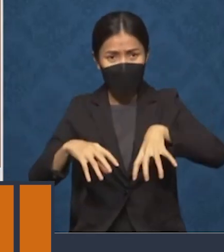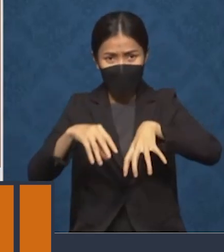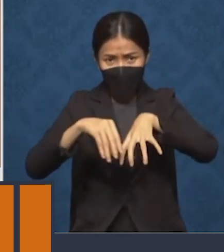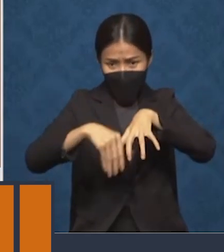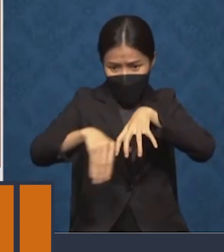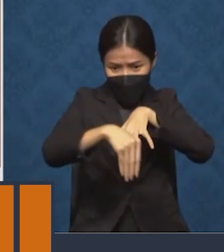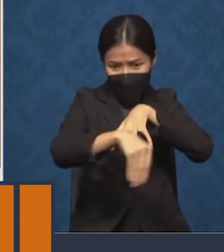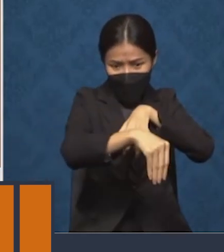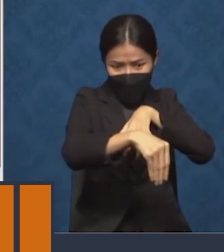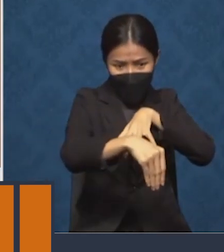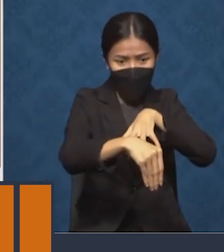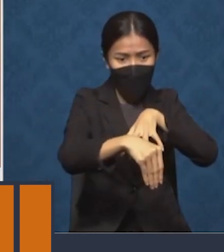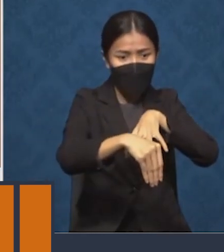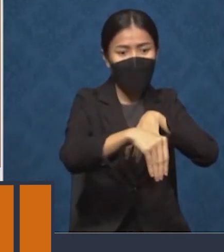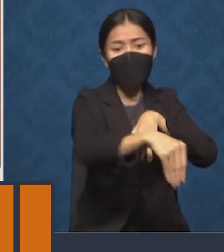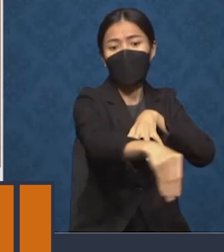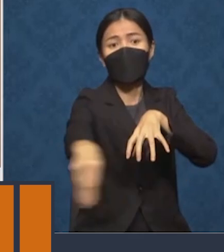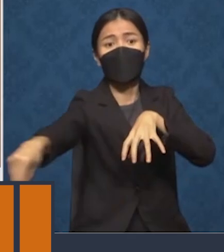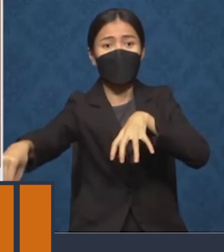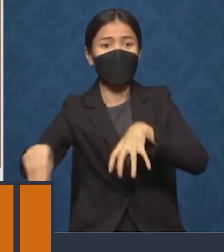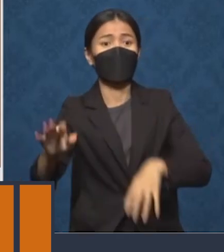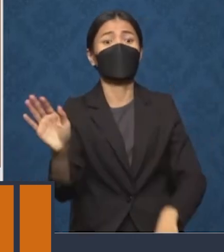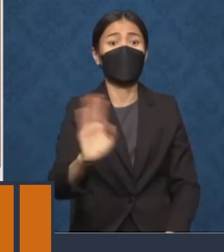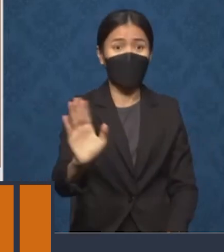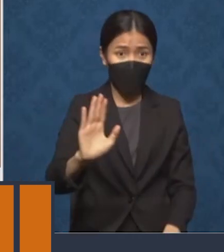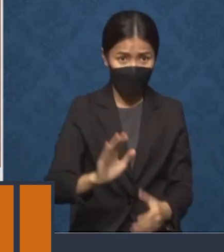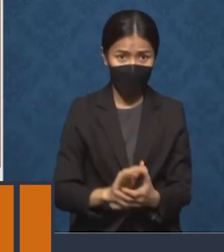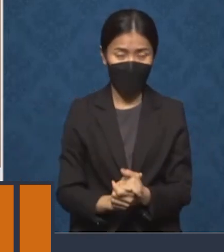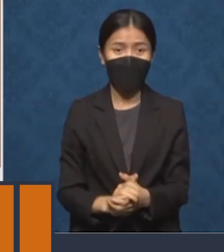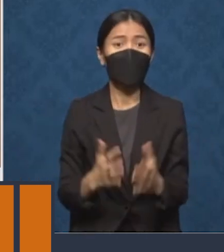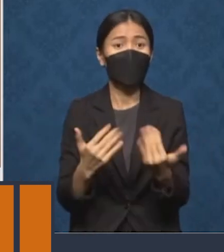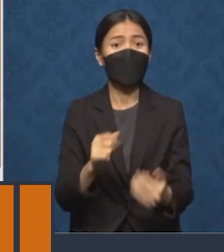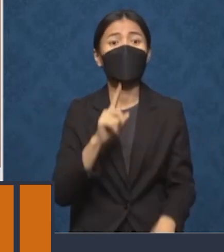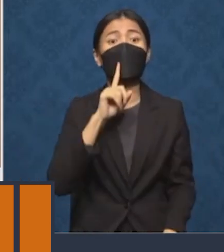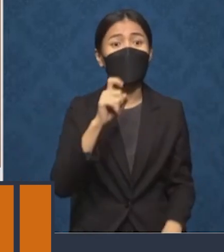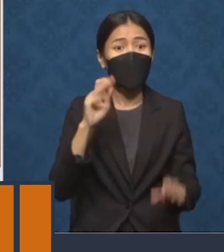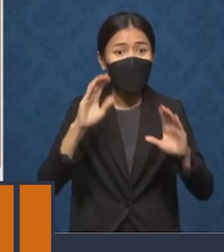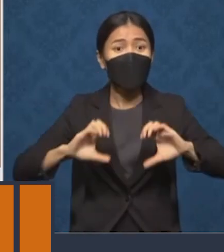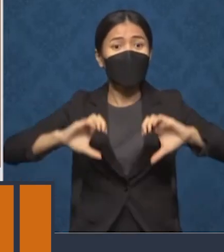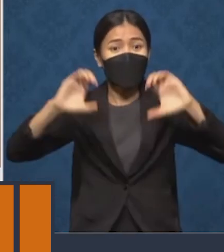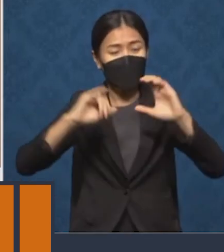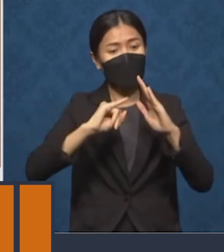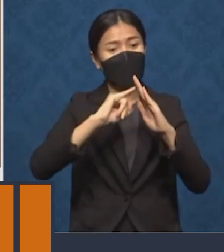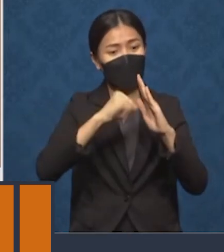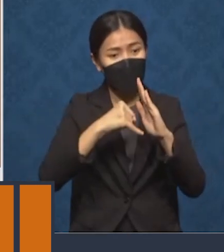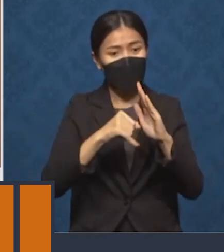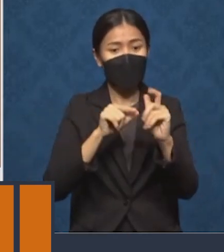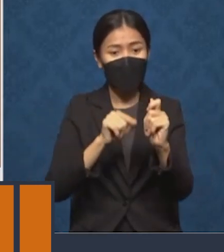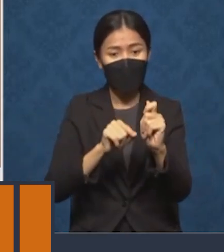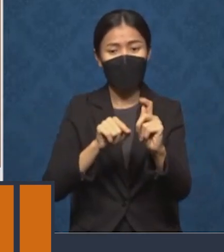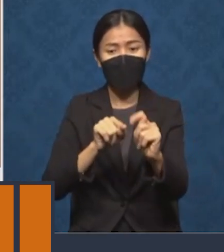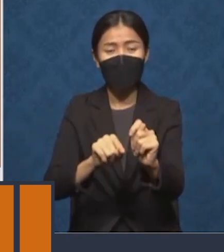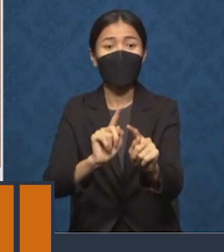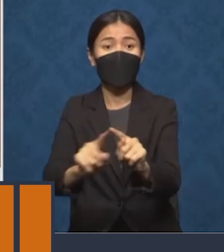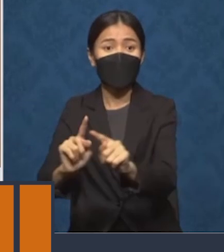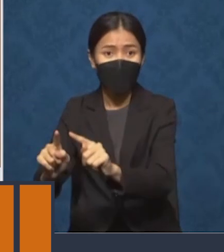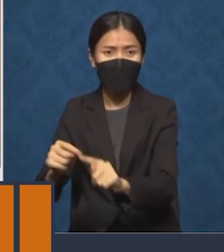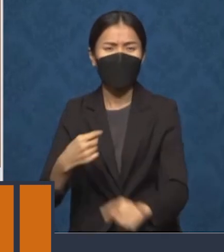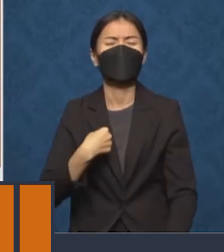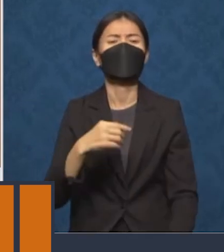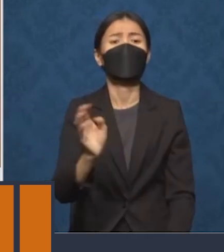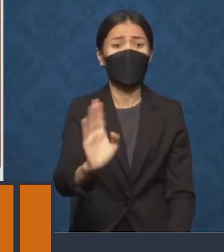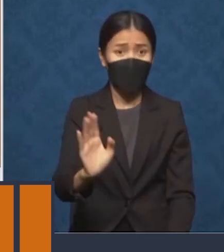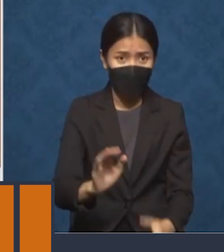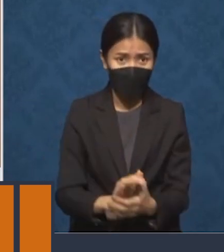ระดับจังหวัดเหล่านั้นยังคงจำเป็นอยู่หรือไม่เรายังคงจำเป็นจะต้องมีพลังสำนักงานพลังงานจังหวัดอยู่ทุกจังหวัด